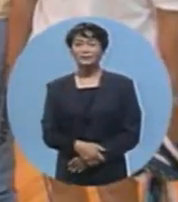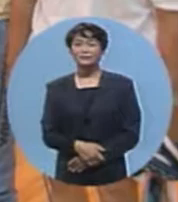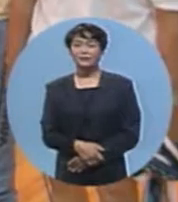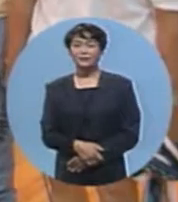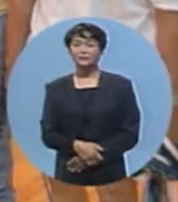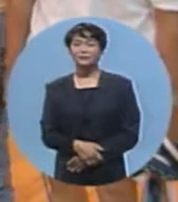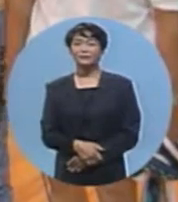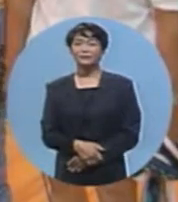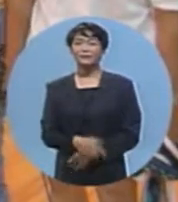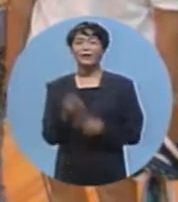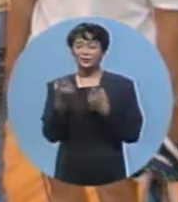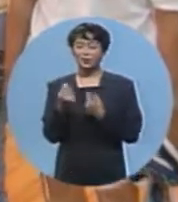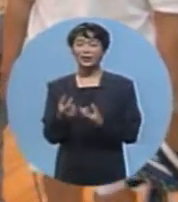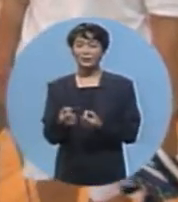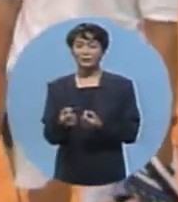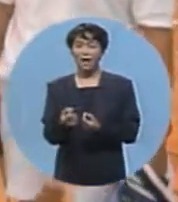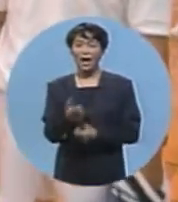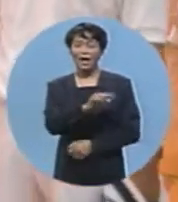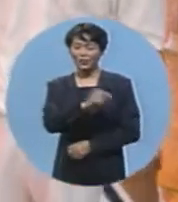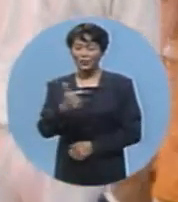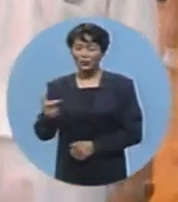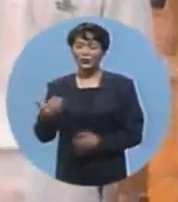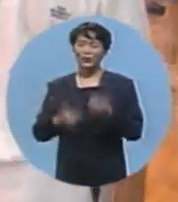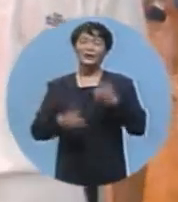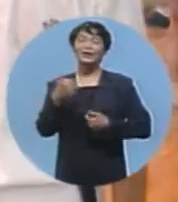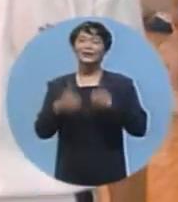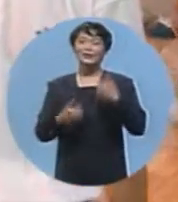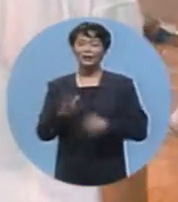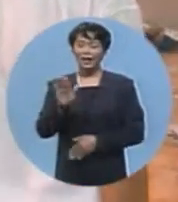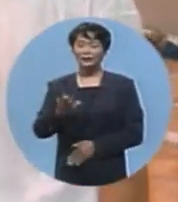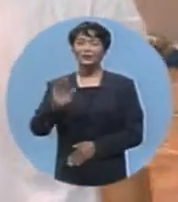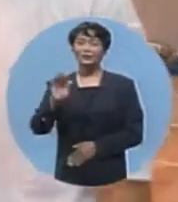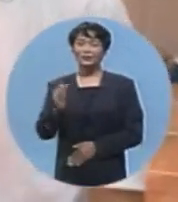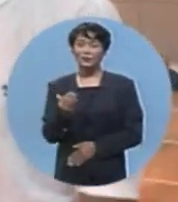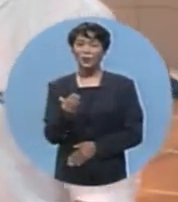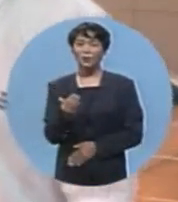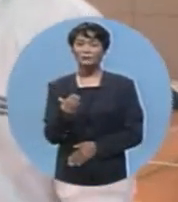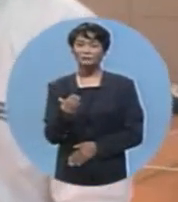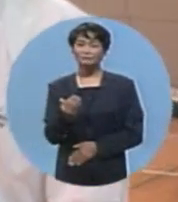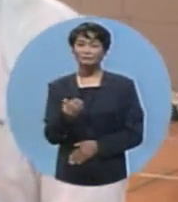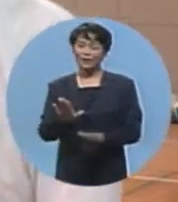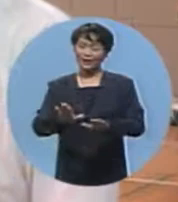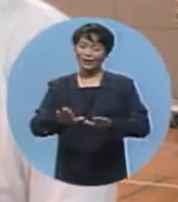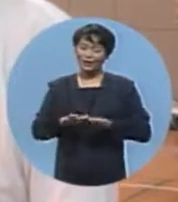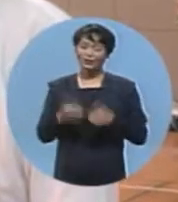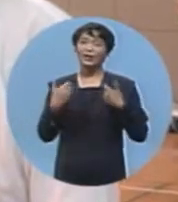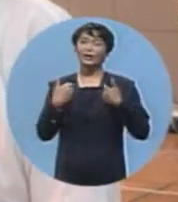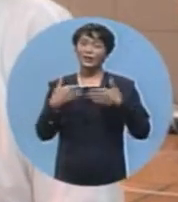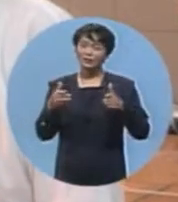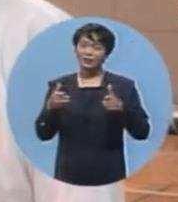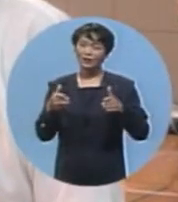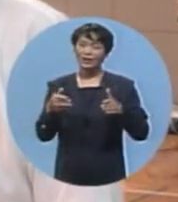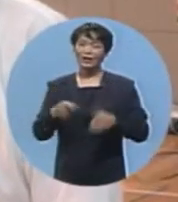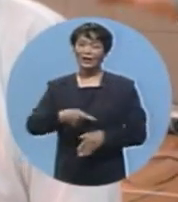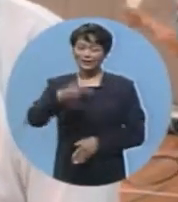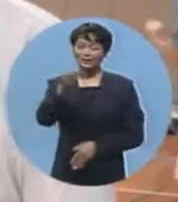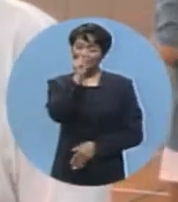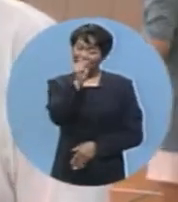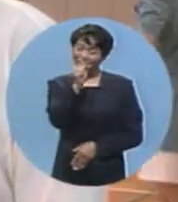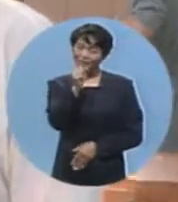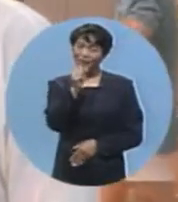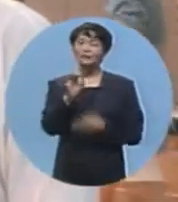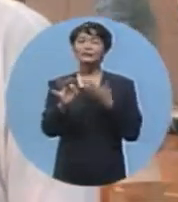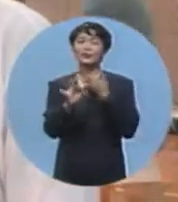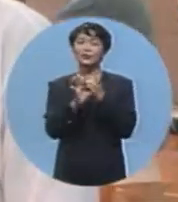う。そうですね、まあ、いろいろ楽しさはあるんですけども、遠慮がいらないところがまず一番いいんじゃないですかね。例え